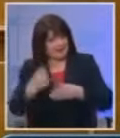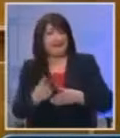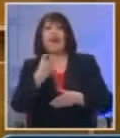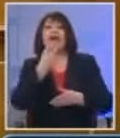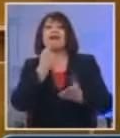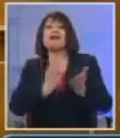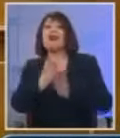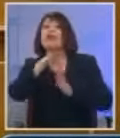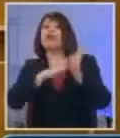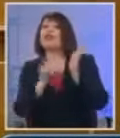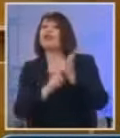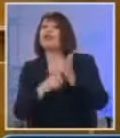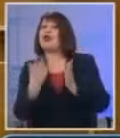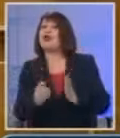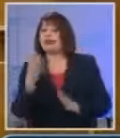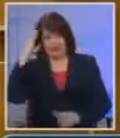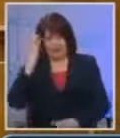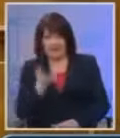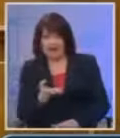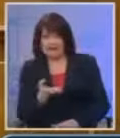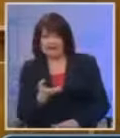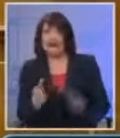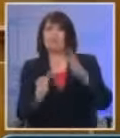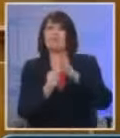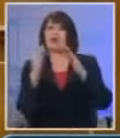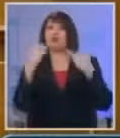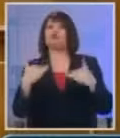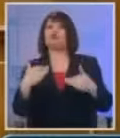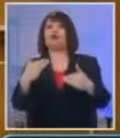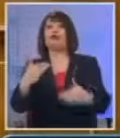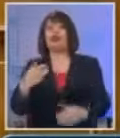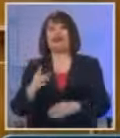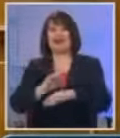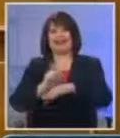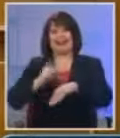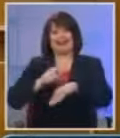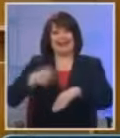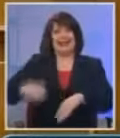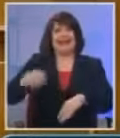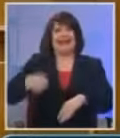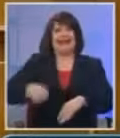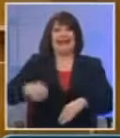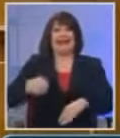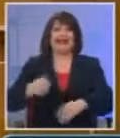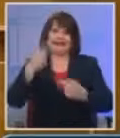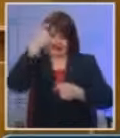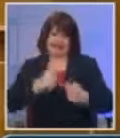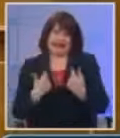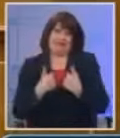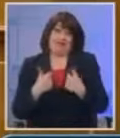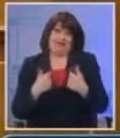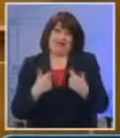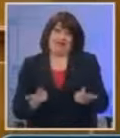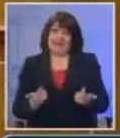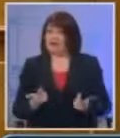Αγγλικό δίκαιο έχει μέσα, το θυμάστε? Η πρόεδρος της Βουλής που γρήγορα χτυπάει το κουδούνι πάντα σε μένα. Η πρόεδρος